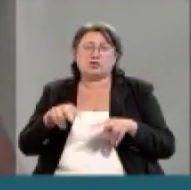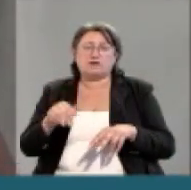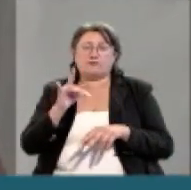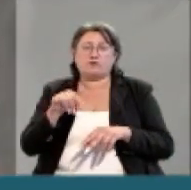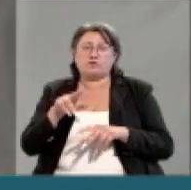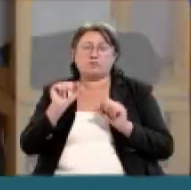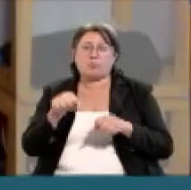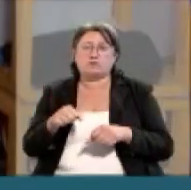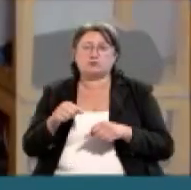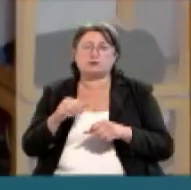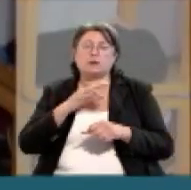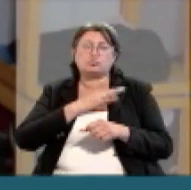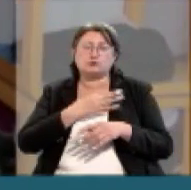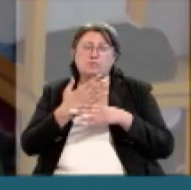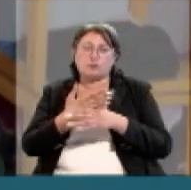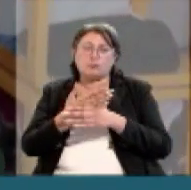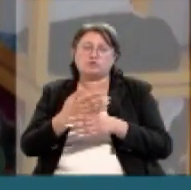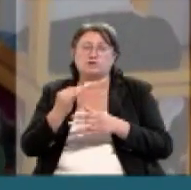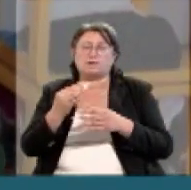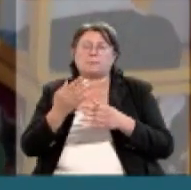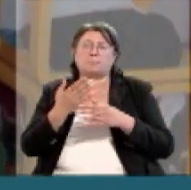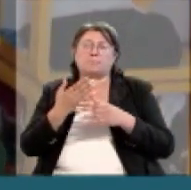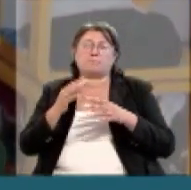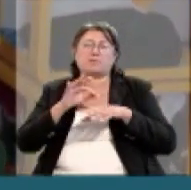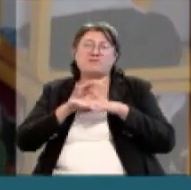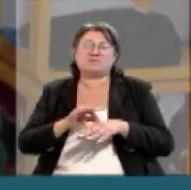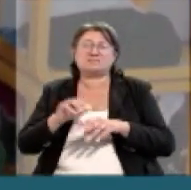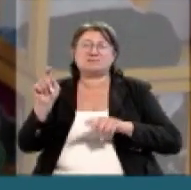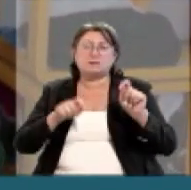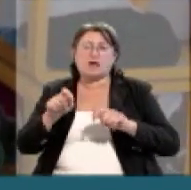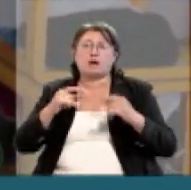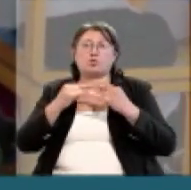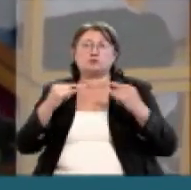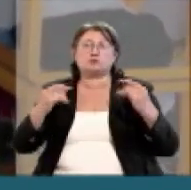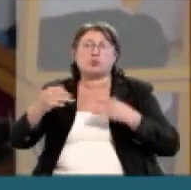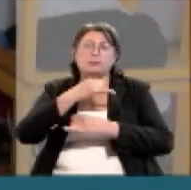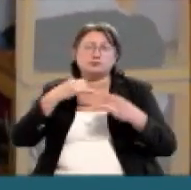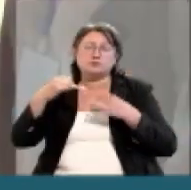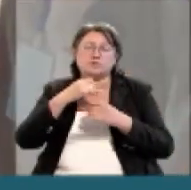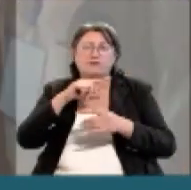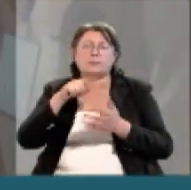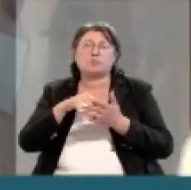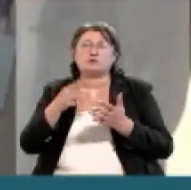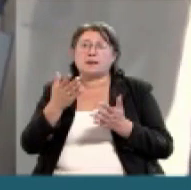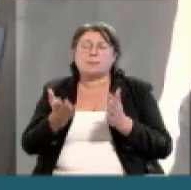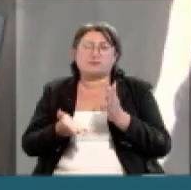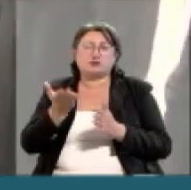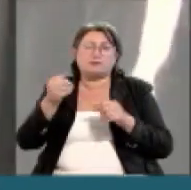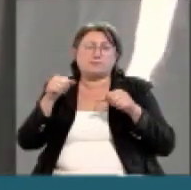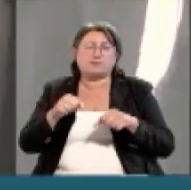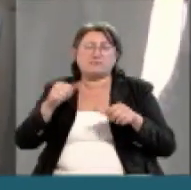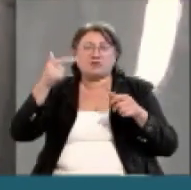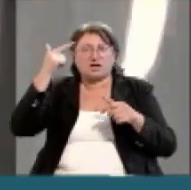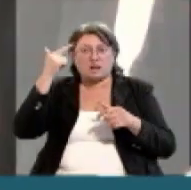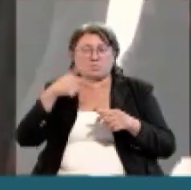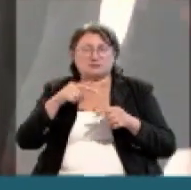адамдардың құқықтық сауаттылығын арттыру және әлеуметтендіру мәселелері бойынша семинарлар мен дөңгелек үстелдер ұйымдастырады. Одан бөлек WhatsApp